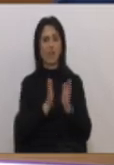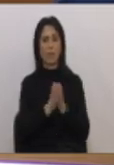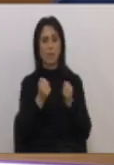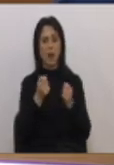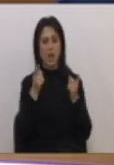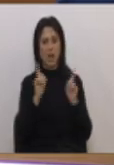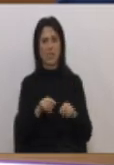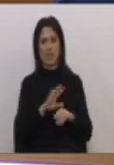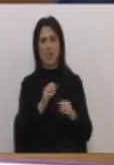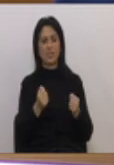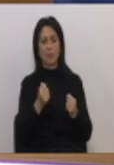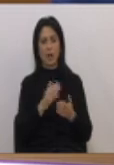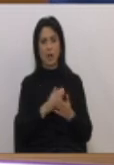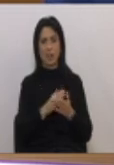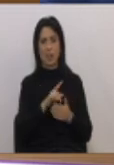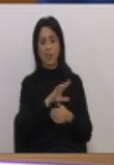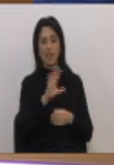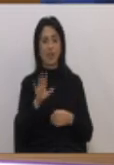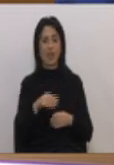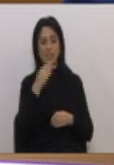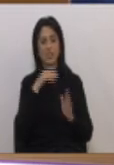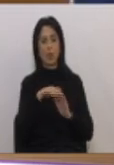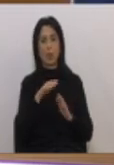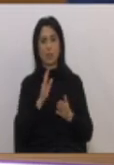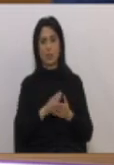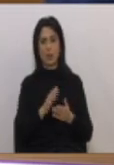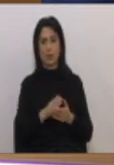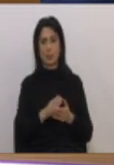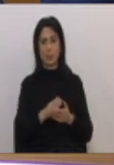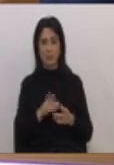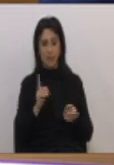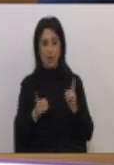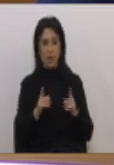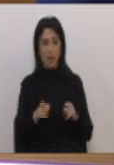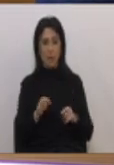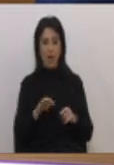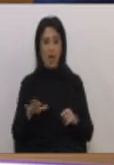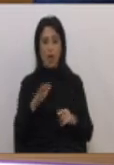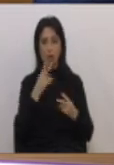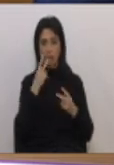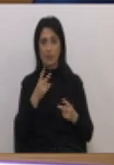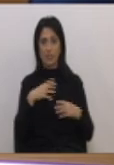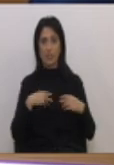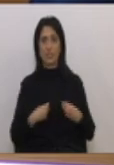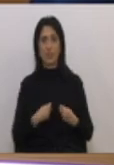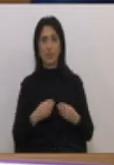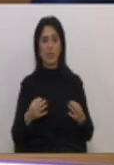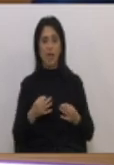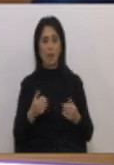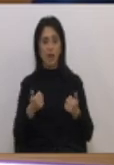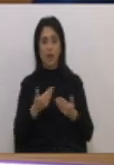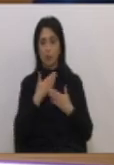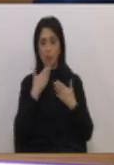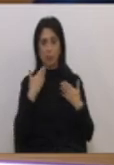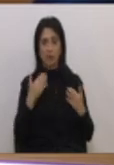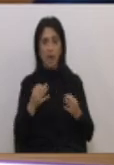იცით, ყველაზე მაგრად იცით და თქვენ ყველაზე საუკეთესოები ხართ. Და რეალურად ამ რაიონებში ხედავთ, რომ სამწუხაროდ არაფერი კარგი არ ხდება